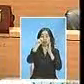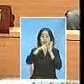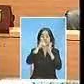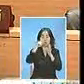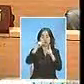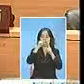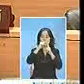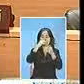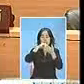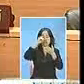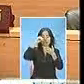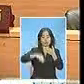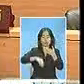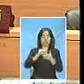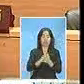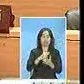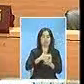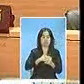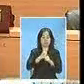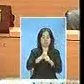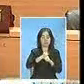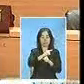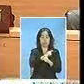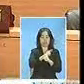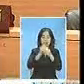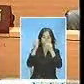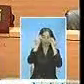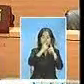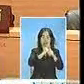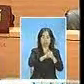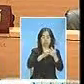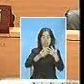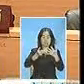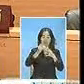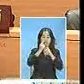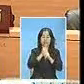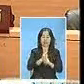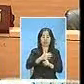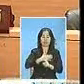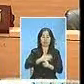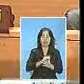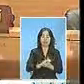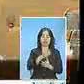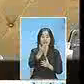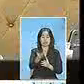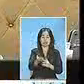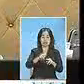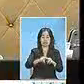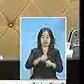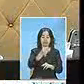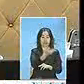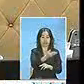องถอนเพราะพวกผมปฏิบัติหน้าที่ตามขั้นตอนตามหน้าที่ทุกอย่าง ผมวุฒิชัยเชิญท่านนั่งนะท่านสุนัยฮะเ